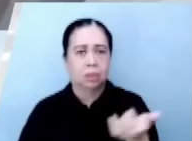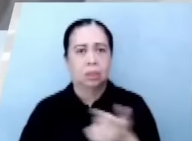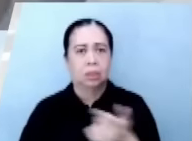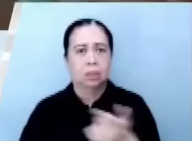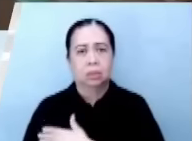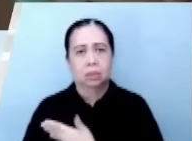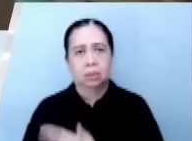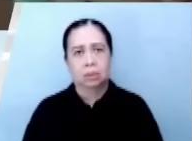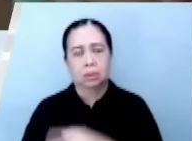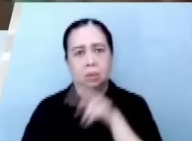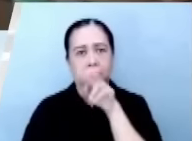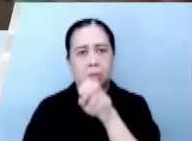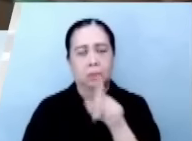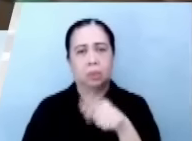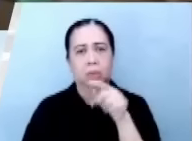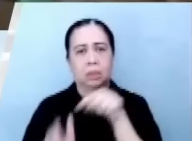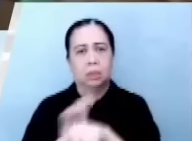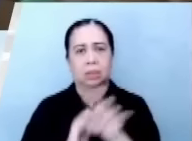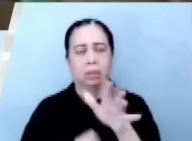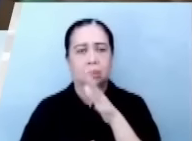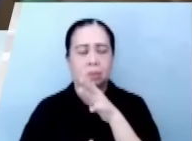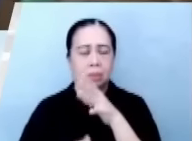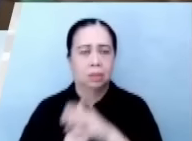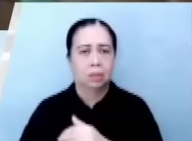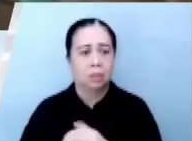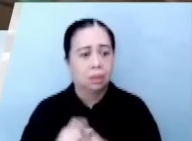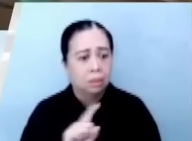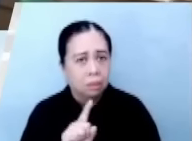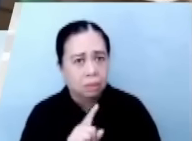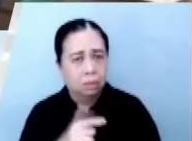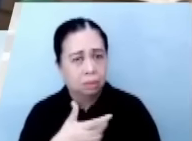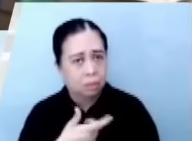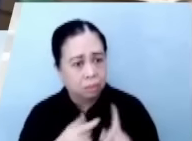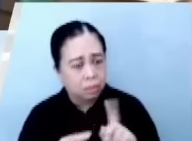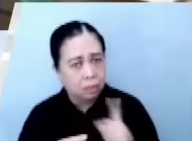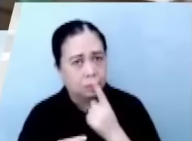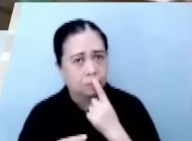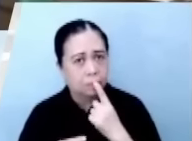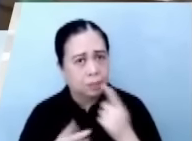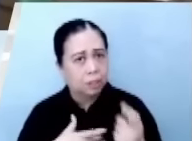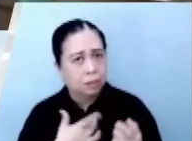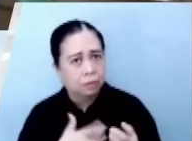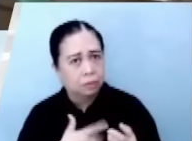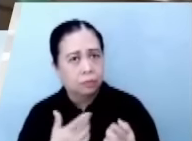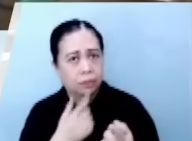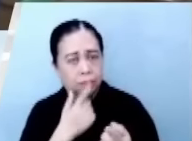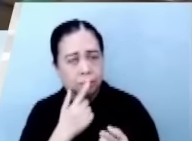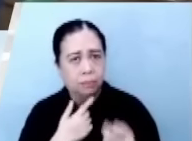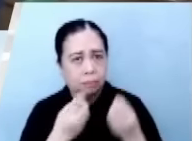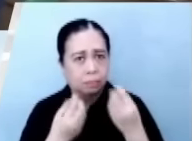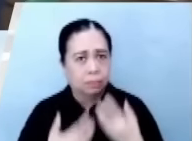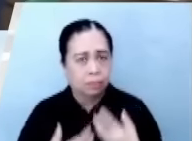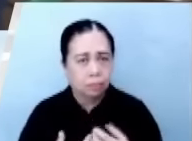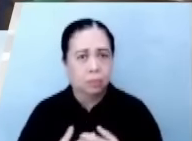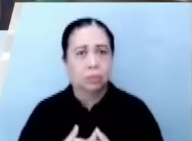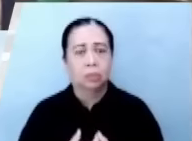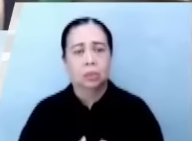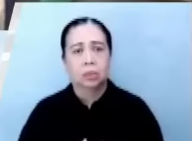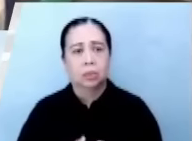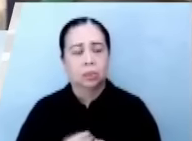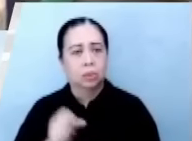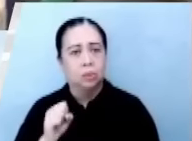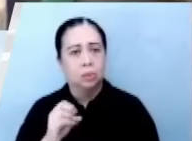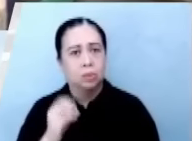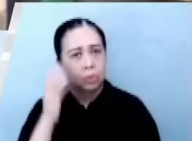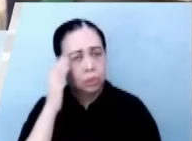krimen. Tinatanong ko siya kung mayroon kong mga nararamdaman, sabi mo sa akin para malaman natin, makalapit